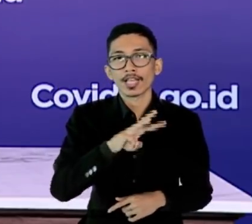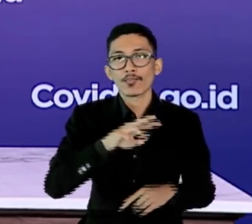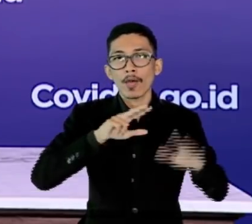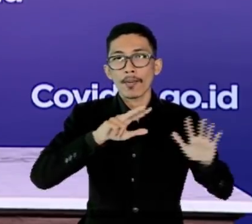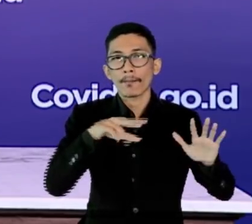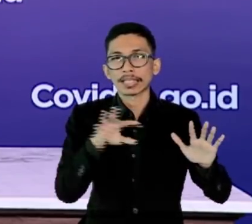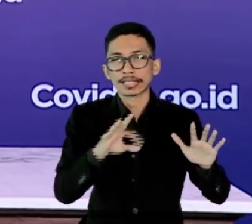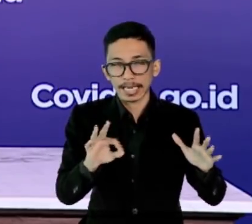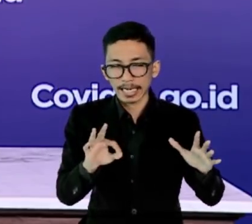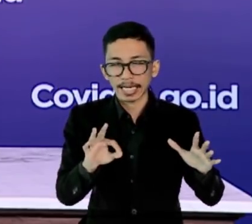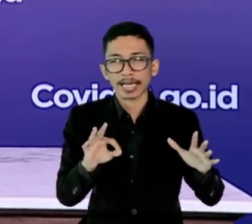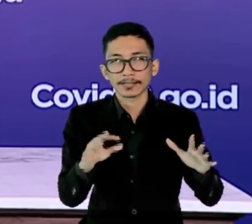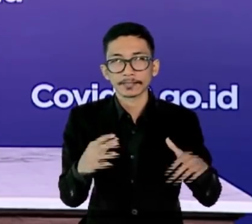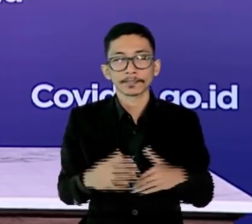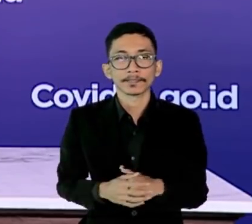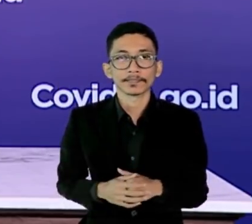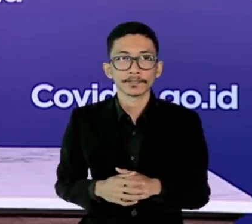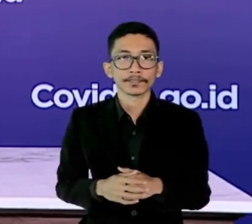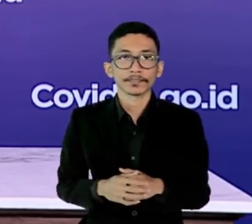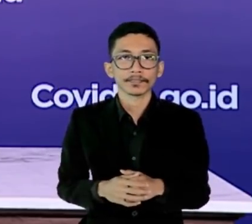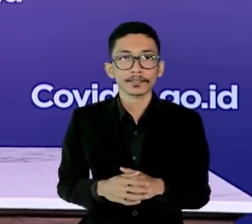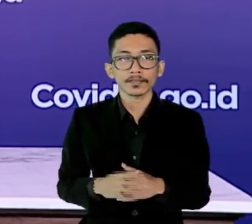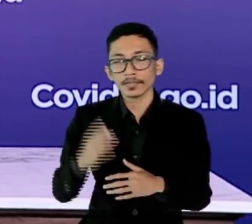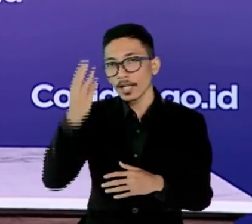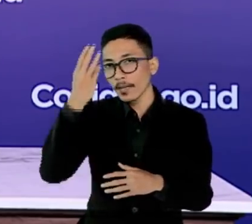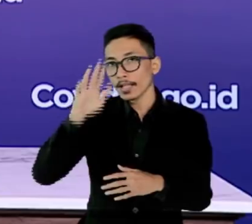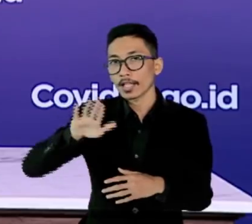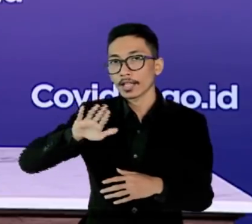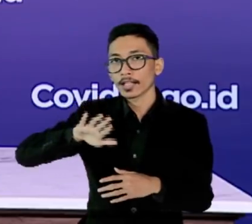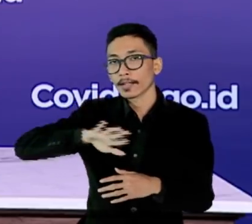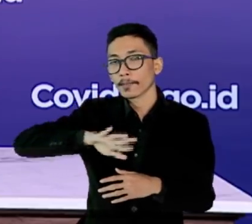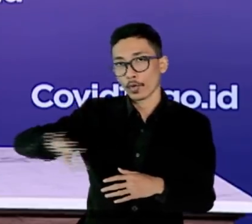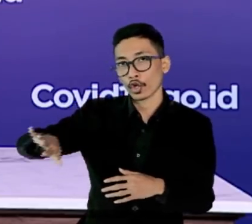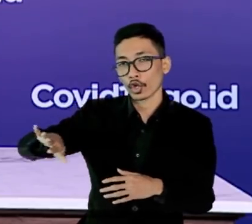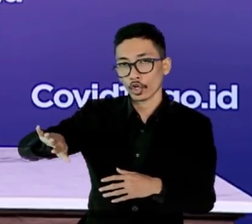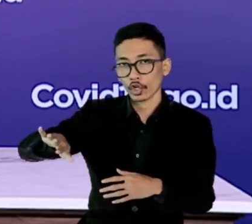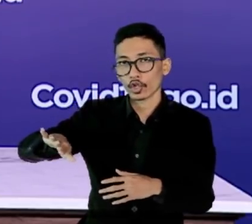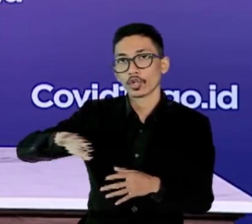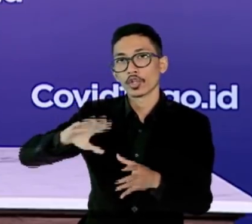30,38%, Provinsi Kalimantan Timur di Pulau Kalimantan, yaitu